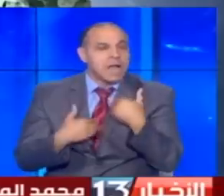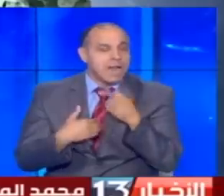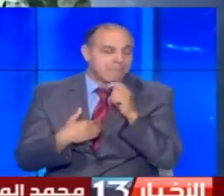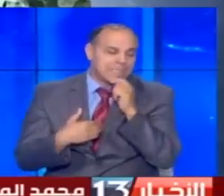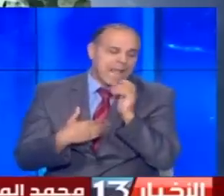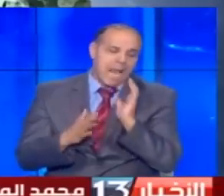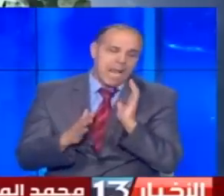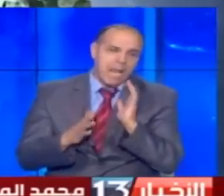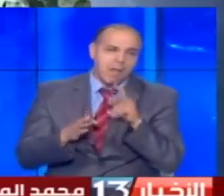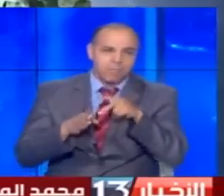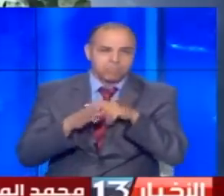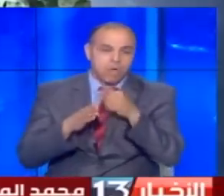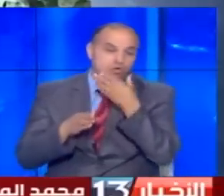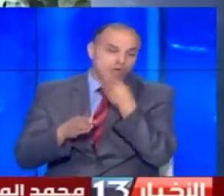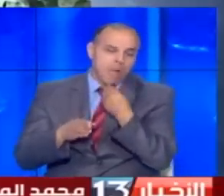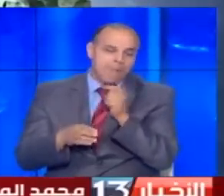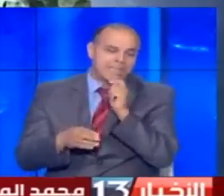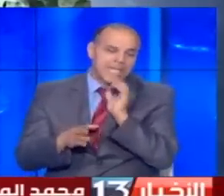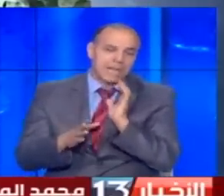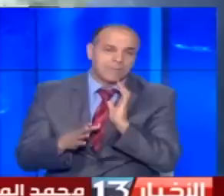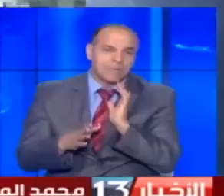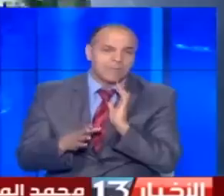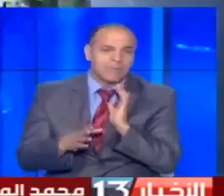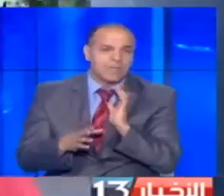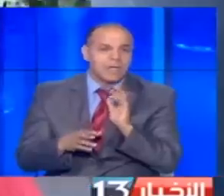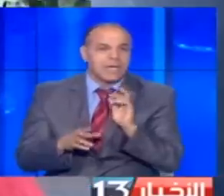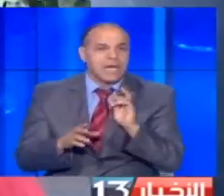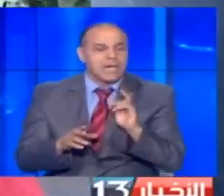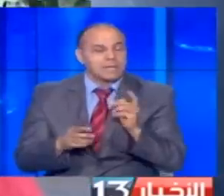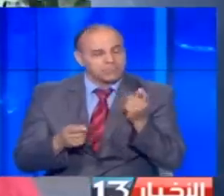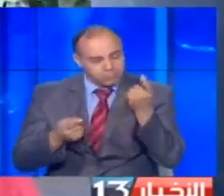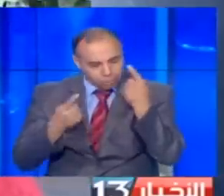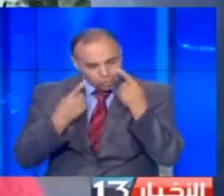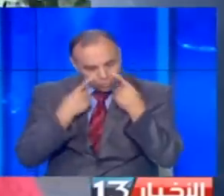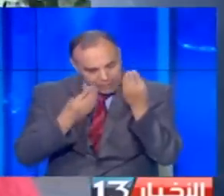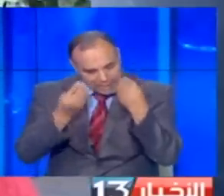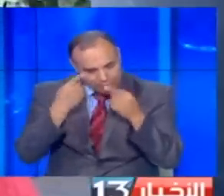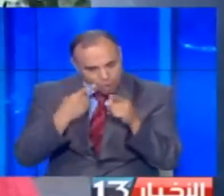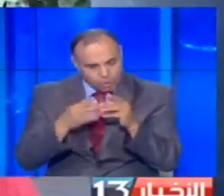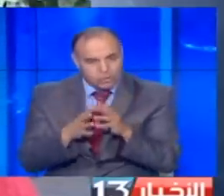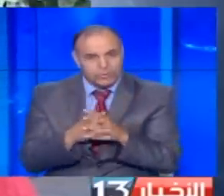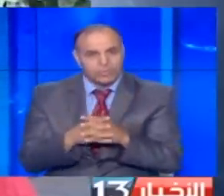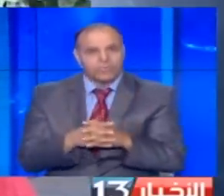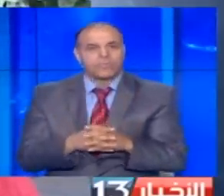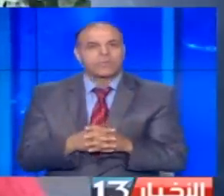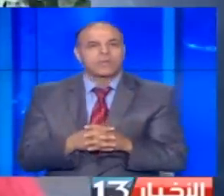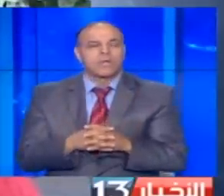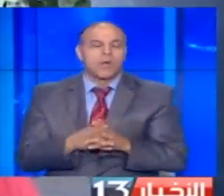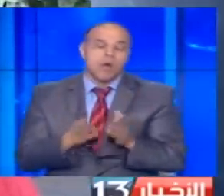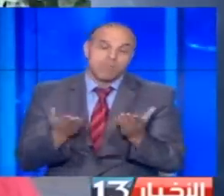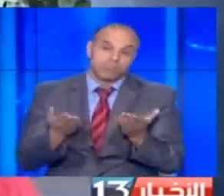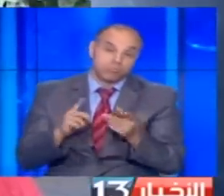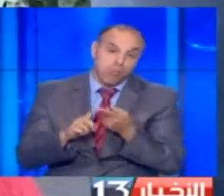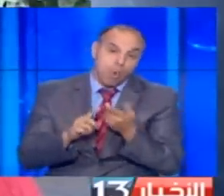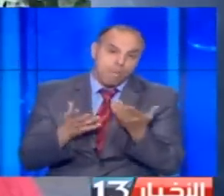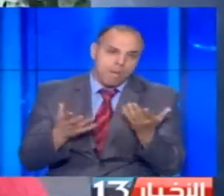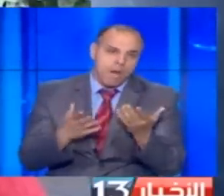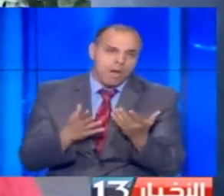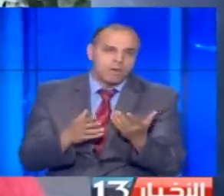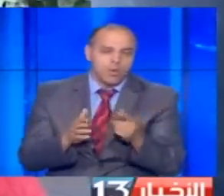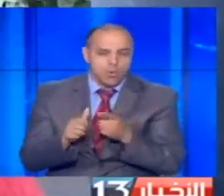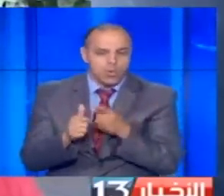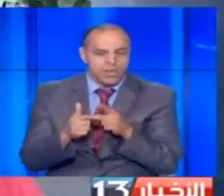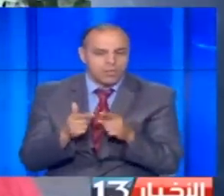زال مع الناس خيول كل ما يلزم الجامع ام لكن المباراه كما هذه اللي فيها ان تقيم الاول